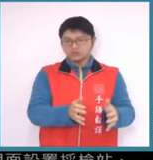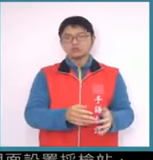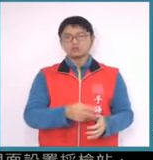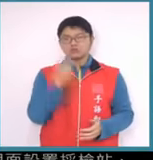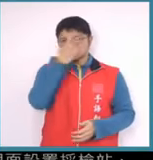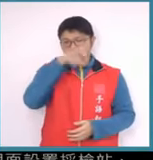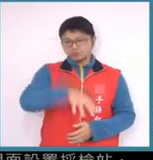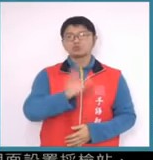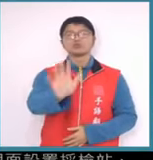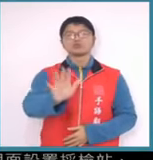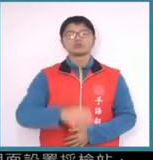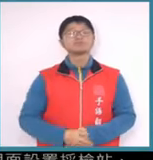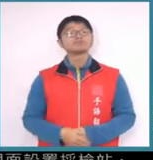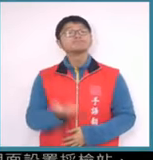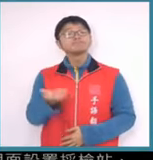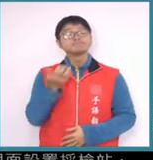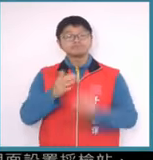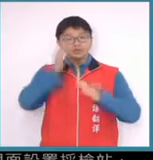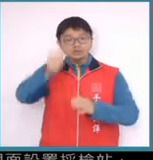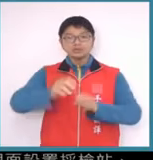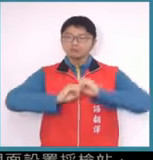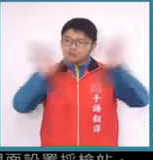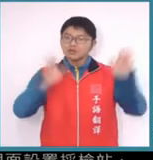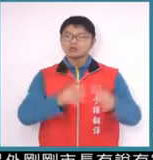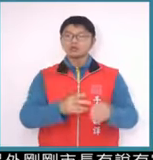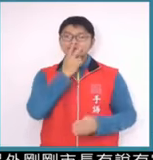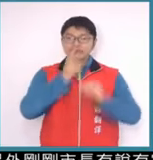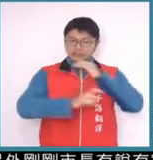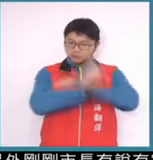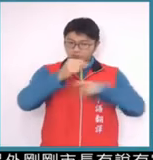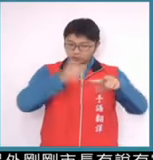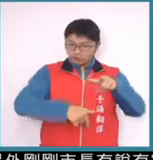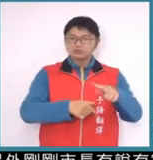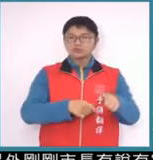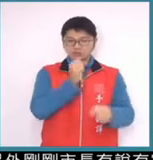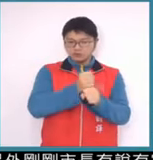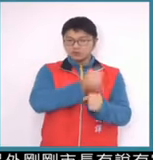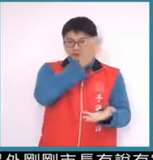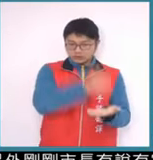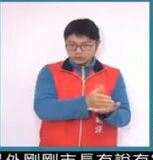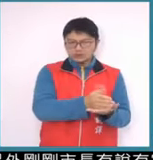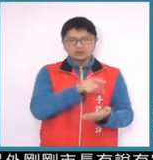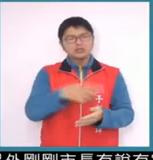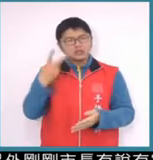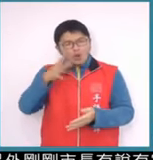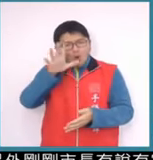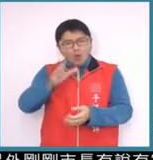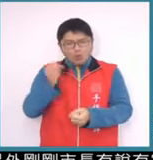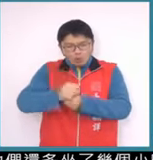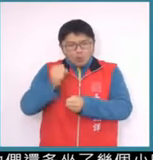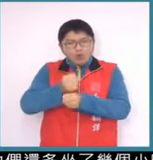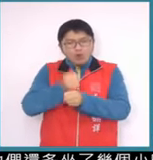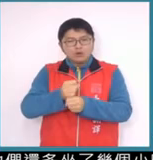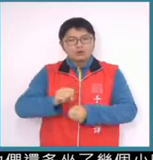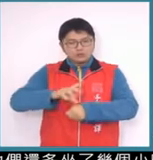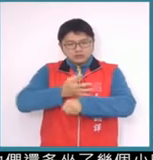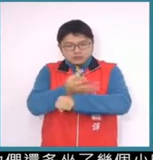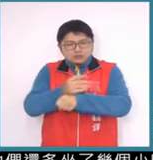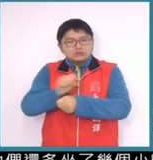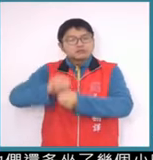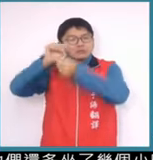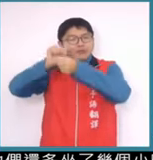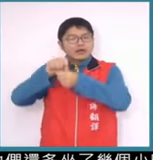说，有宣布这个雅旭停工，但是他们还多做了几个小时，这部分要裁罚。那今天有员工爆料